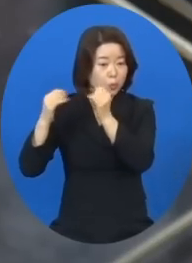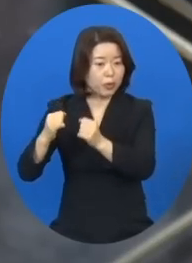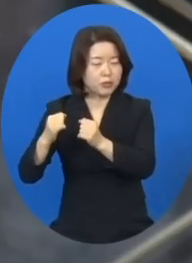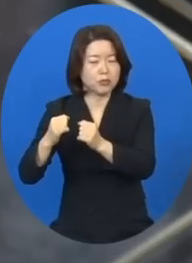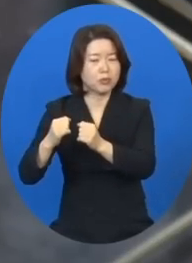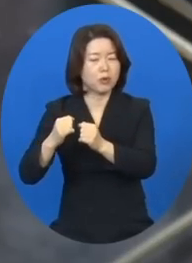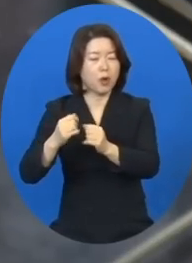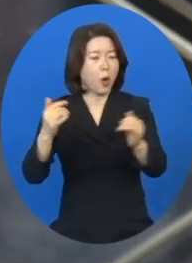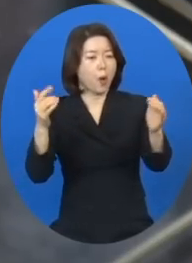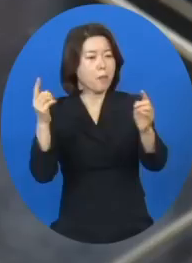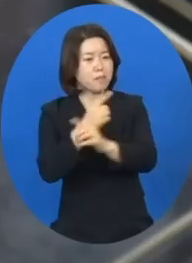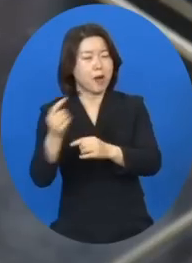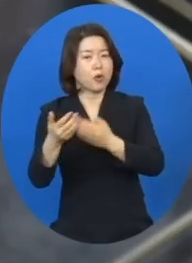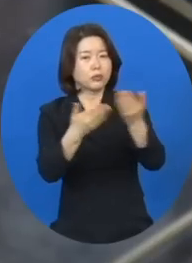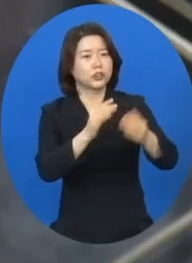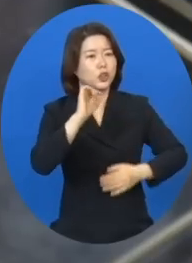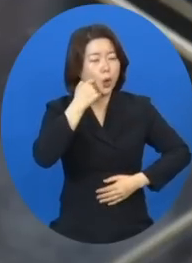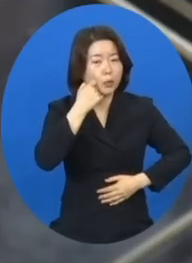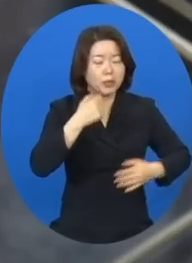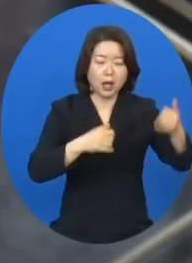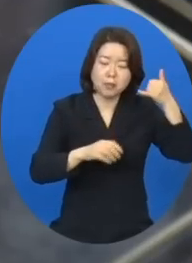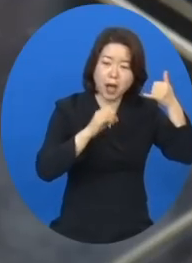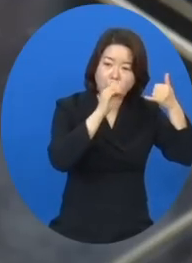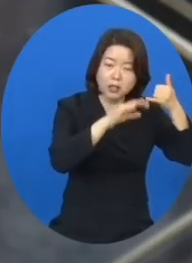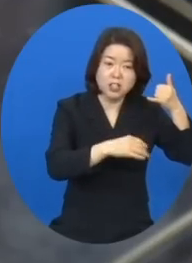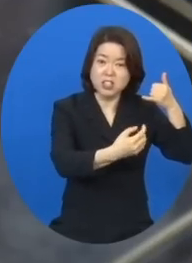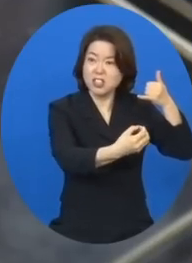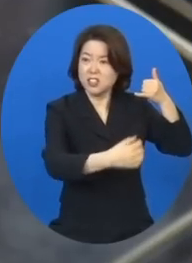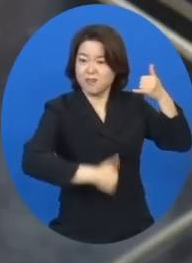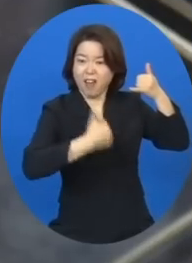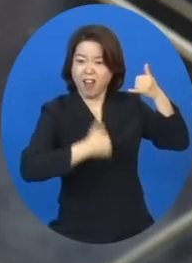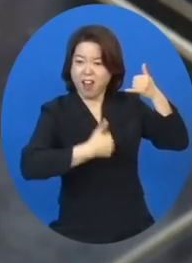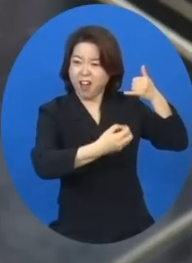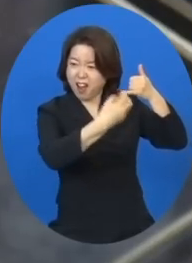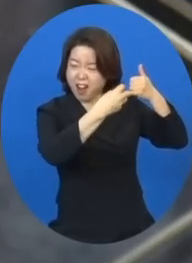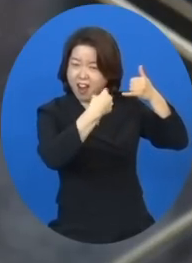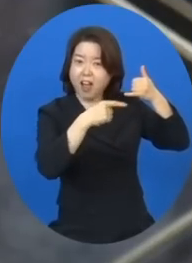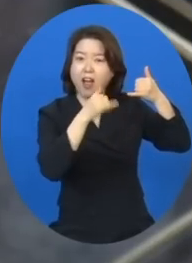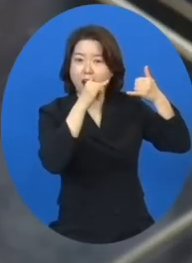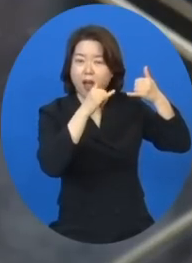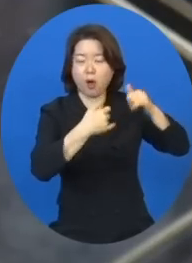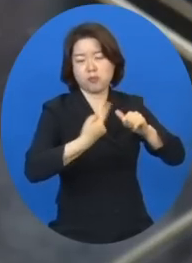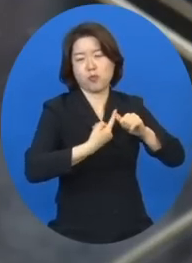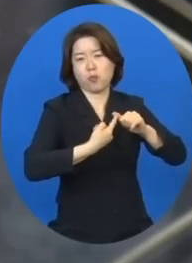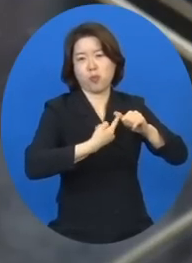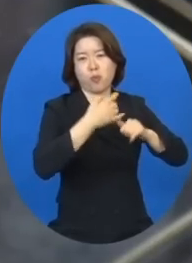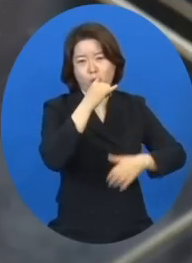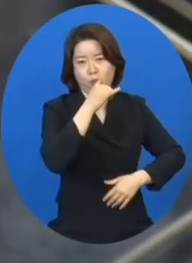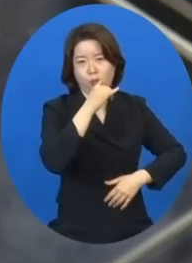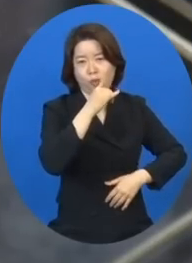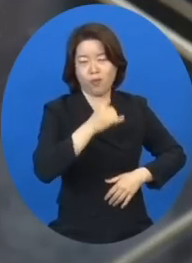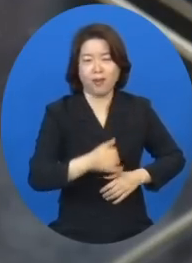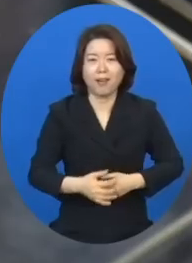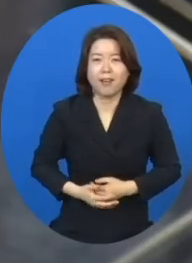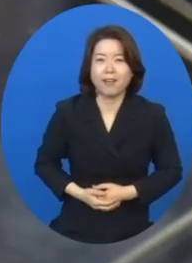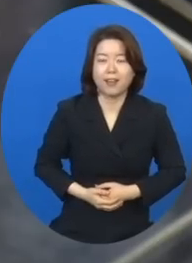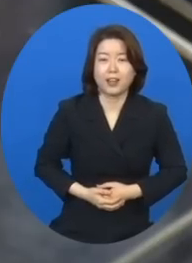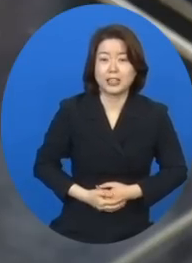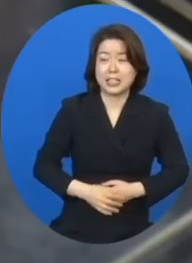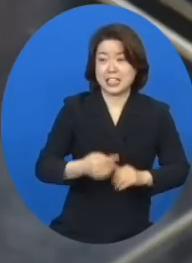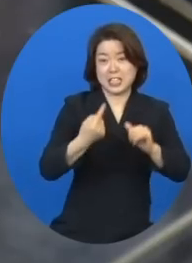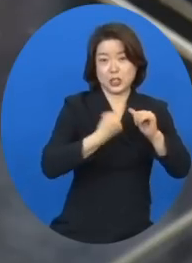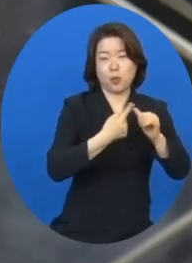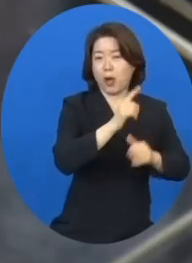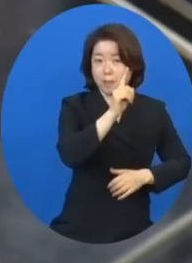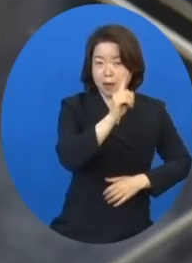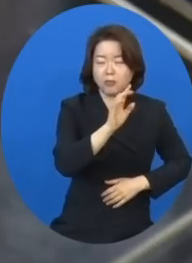하니까 당장 바꾸라고 소리를 치시면서 욕을 하셨습니다. 욕을 한마디 하신 게